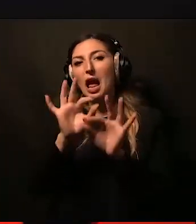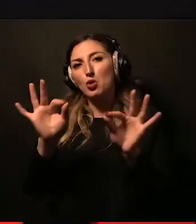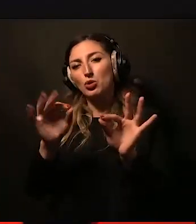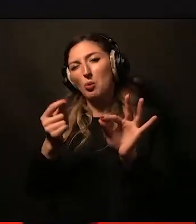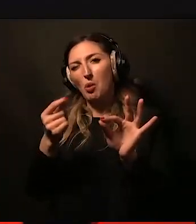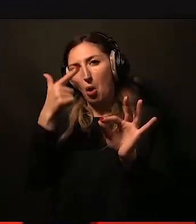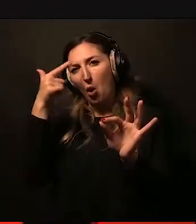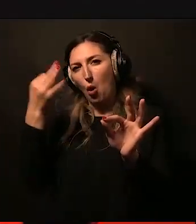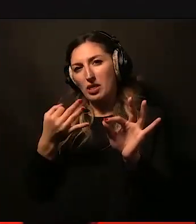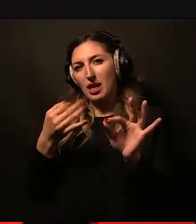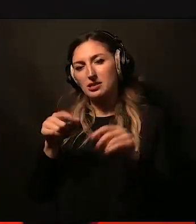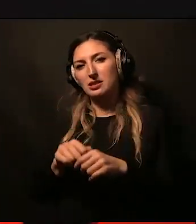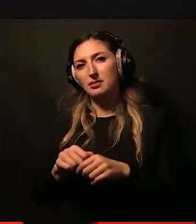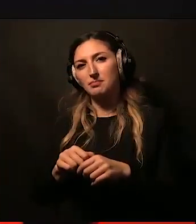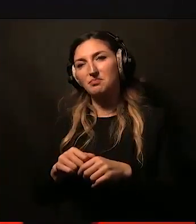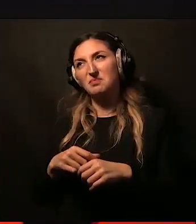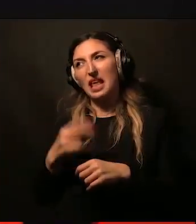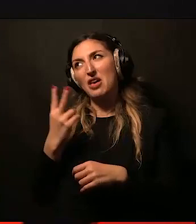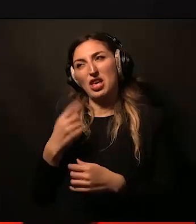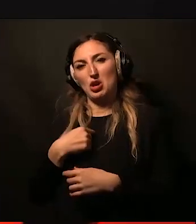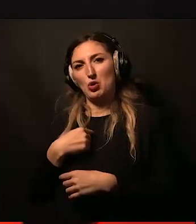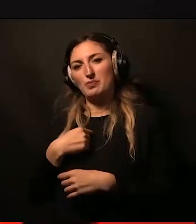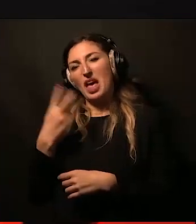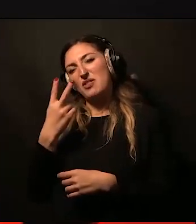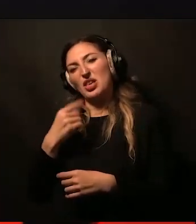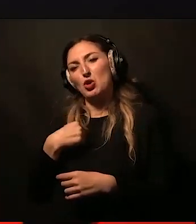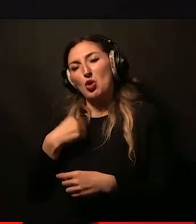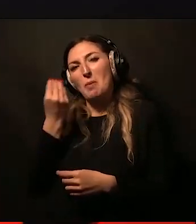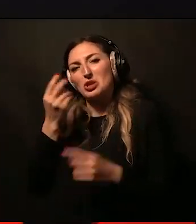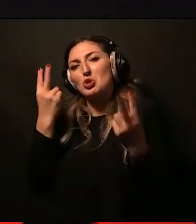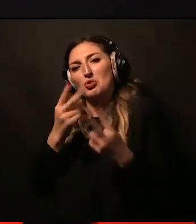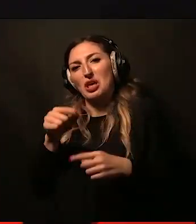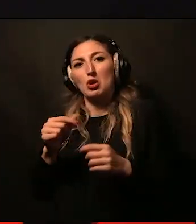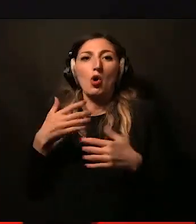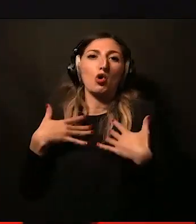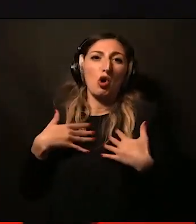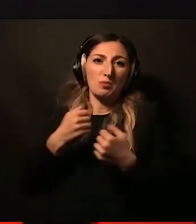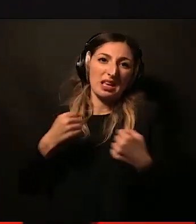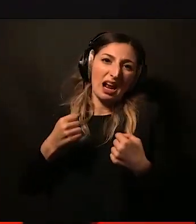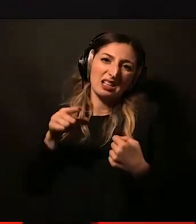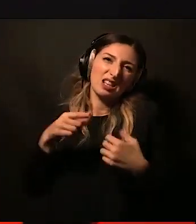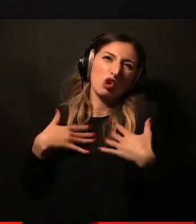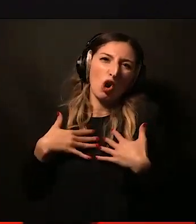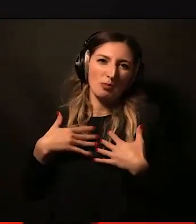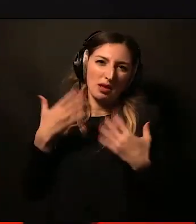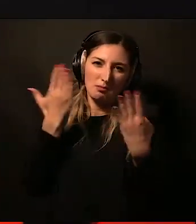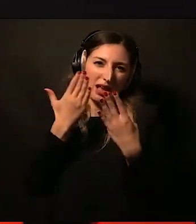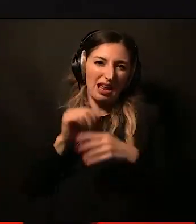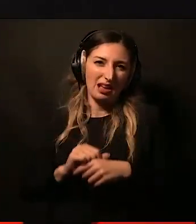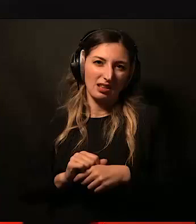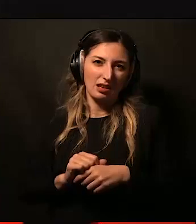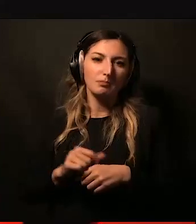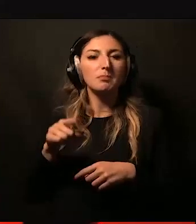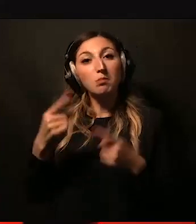diranno Sì per me i corpi Grassi Sono corpi sbagliati Allora partiamo da qui No partiamo